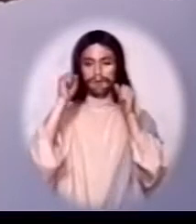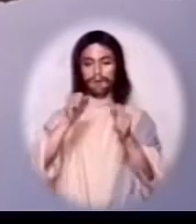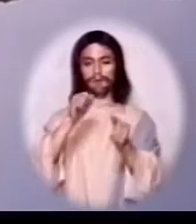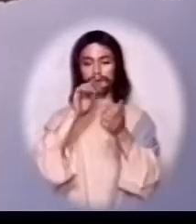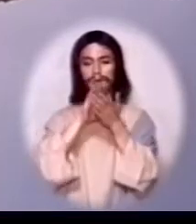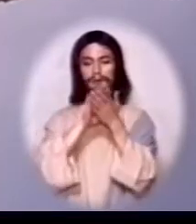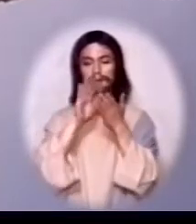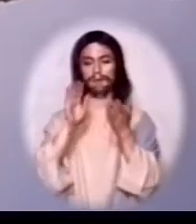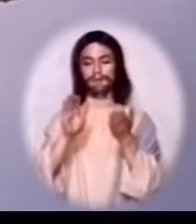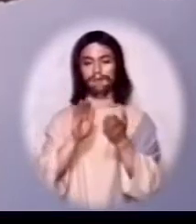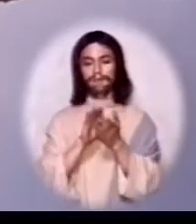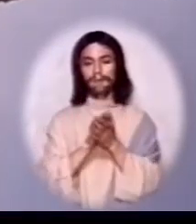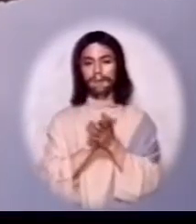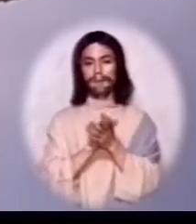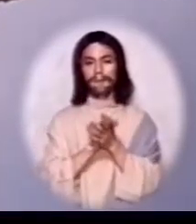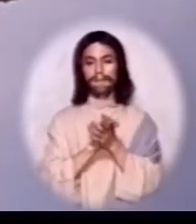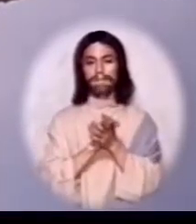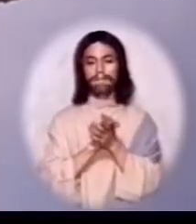낙원에 있으리라.